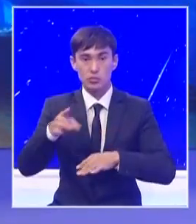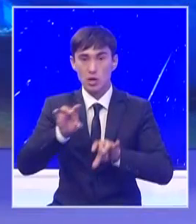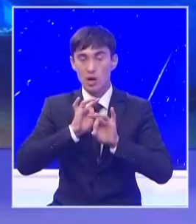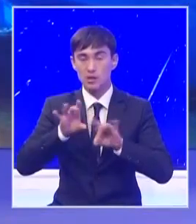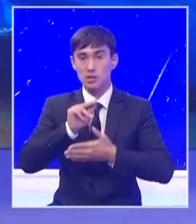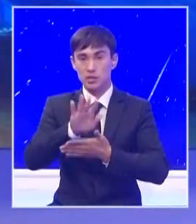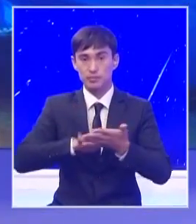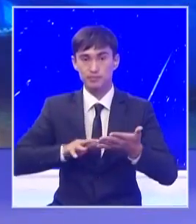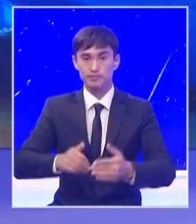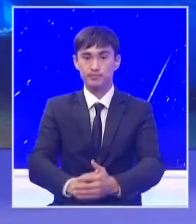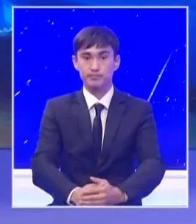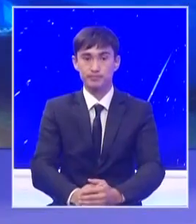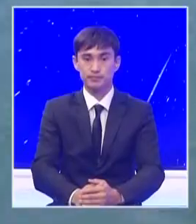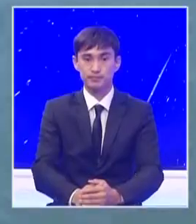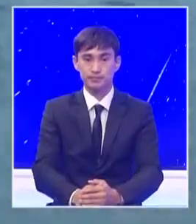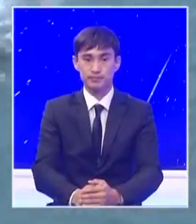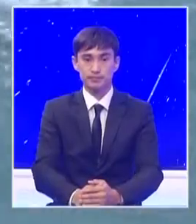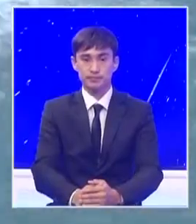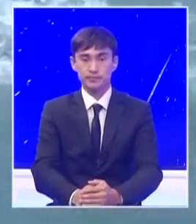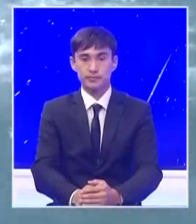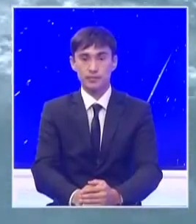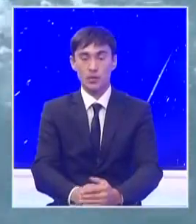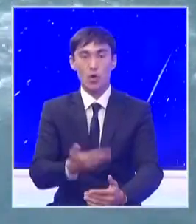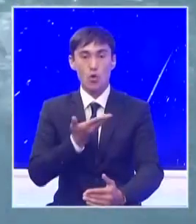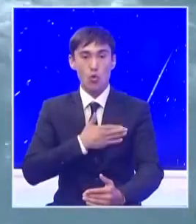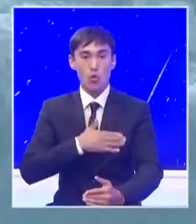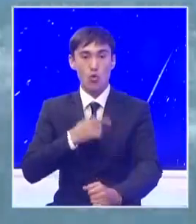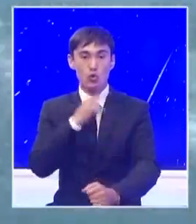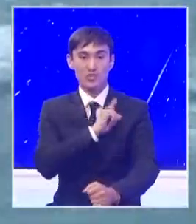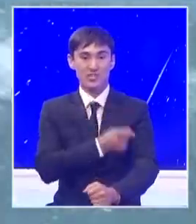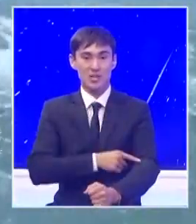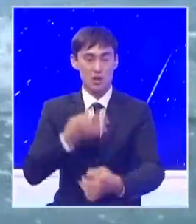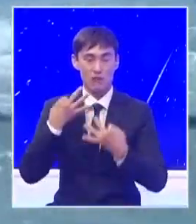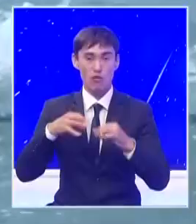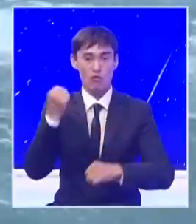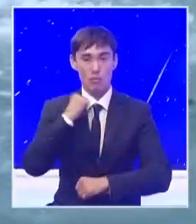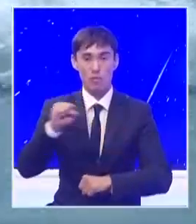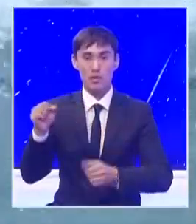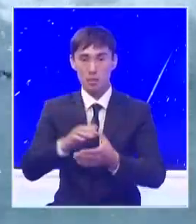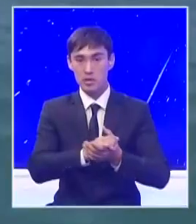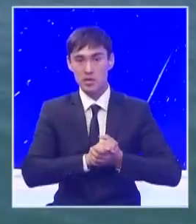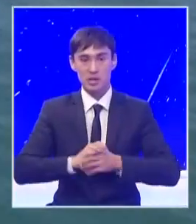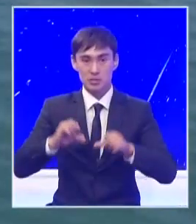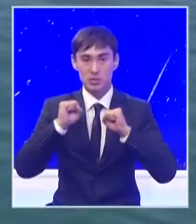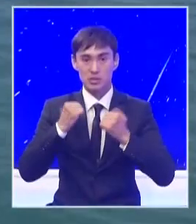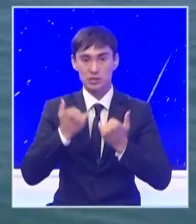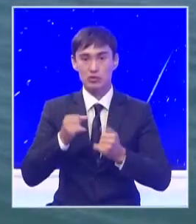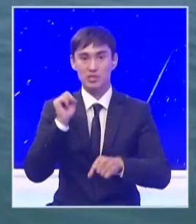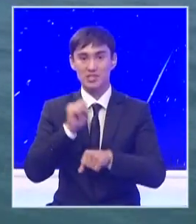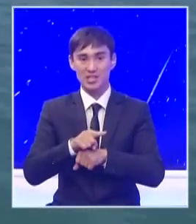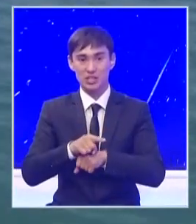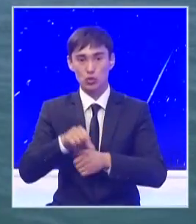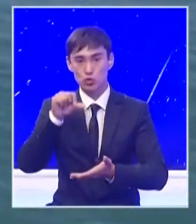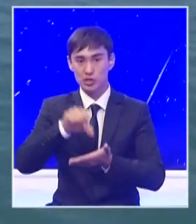расскажет Лилиана Штогрина. Дух, сила и воля к победе – это то, что объединяет этих спортсменов. Сегодня задачи участников